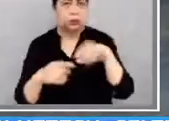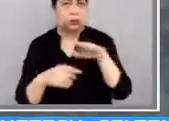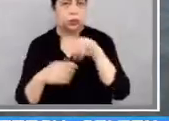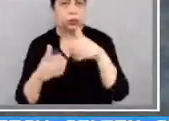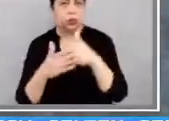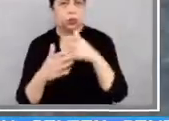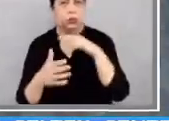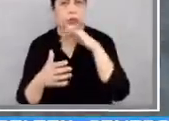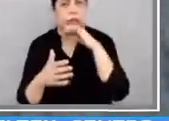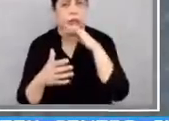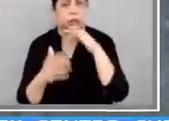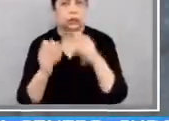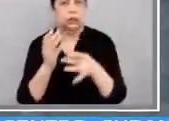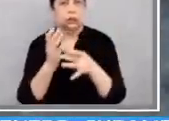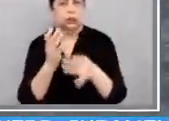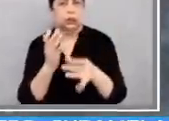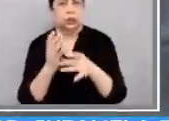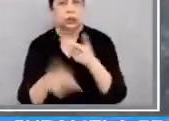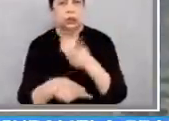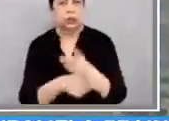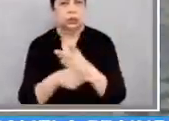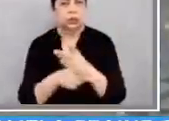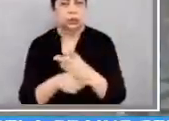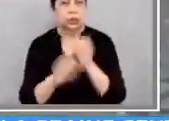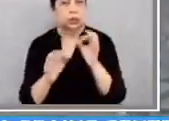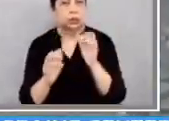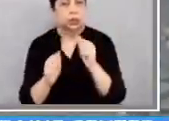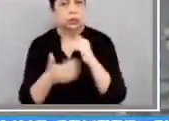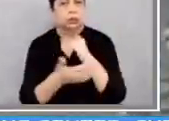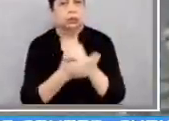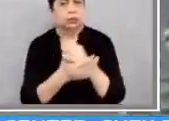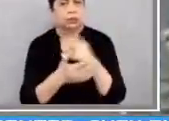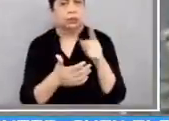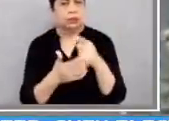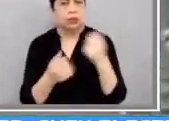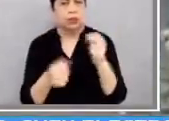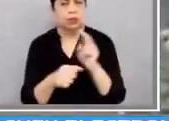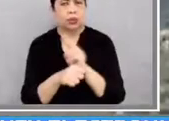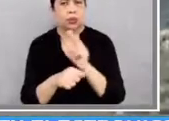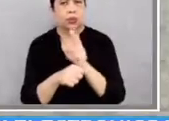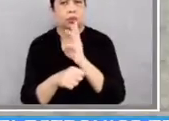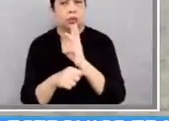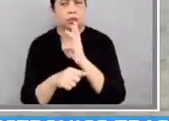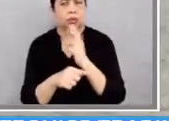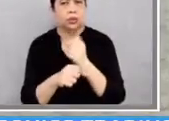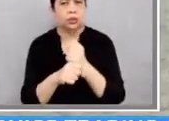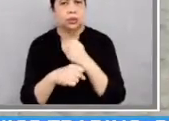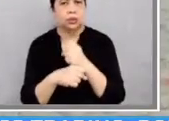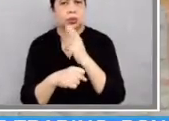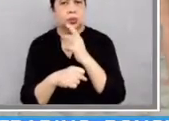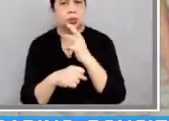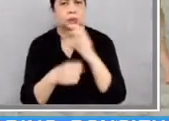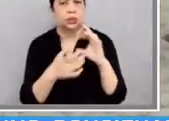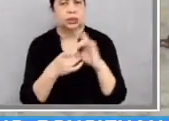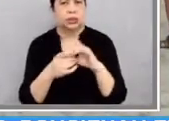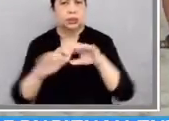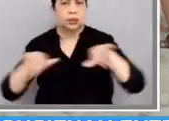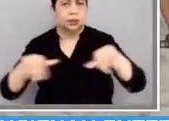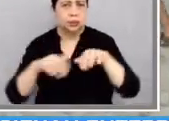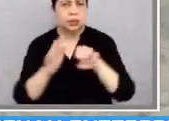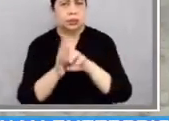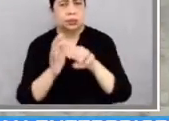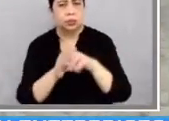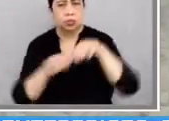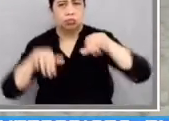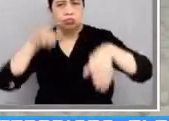tubig. Kaya mag-ingat at kung maaari ay umiwas muna sa pagkonsumo ng tubig at paggawa ng water-related activities gaya ng paglangoy sa